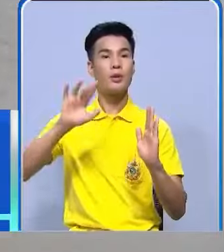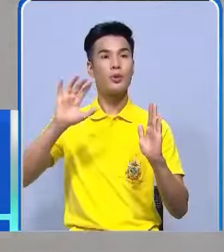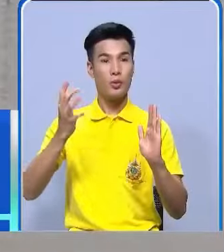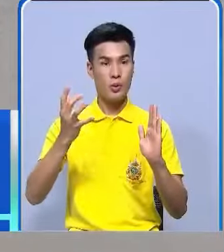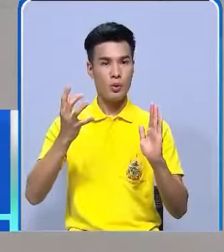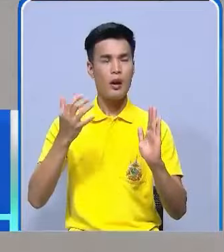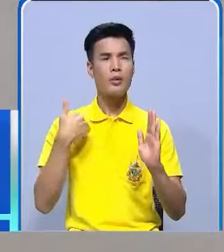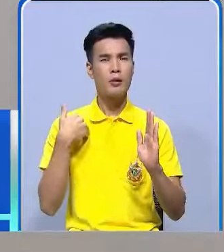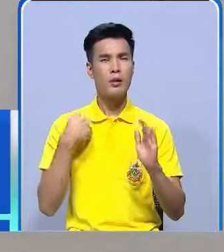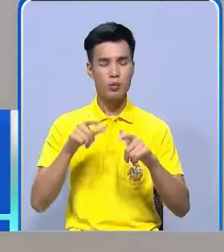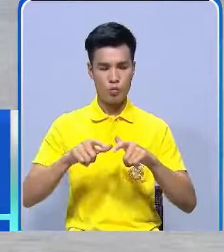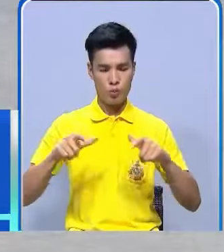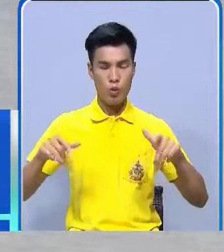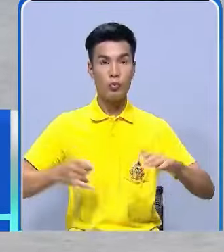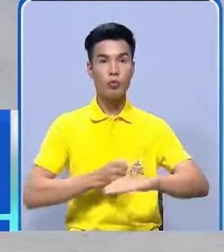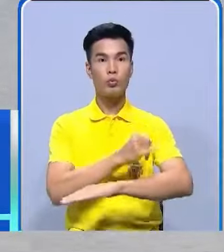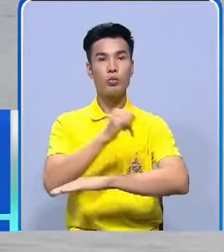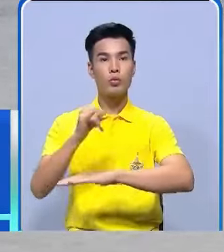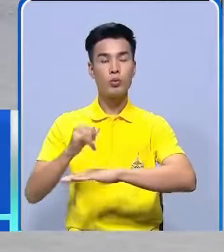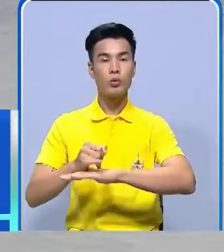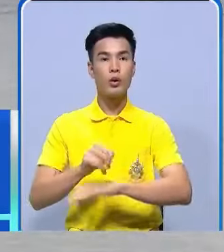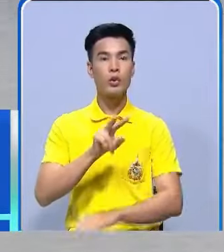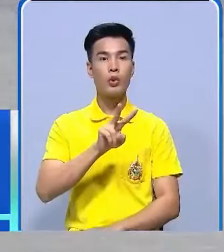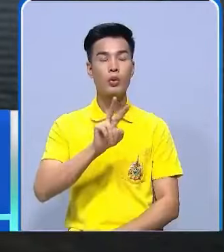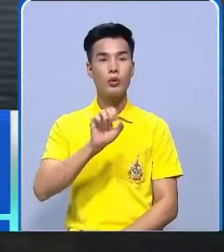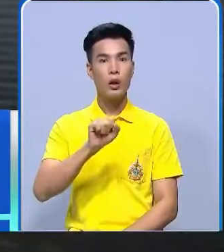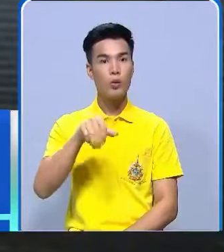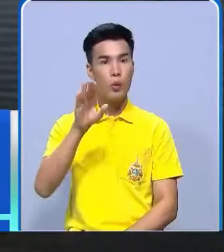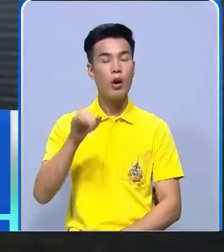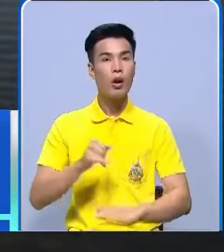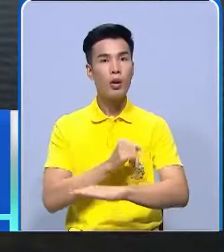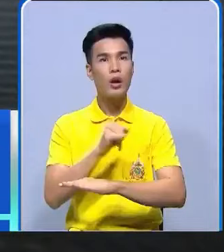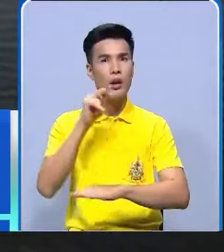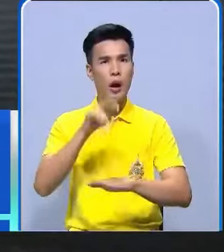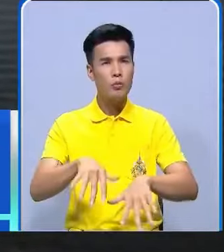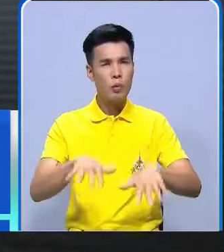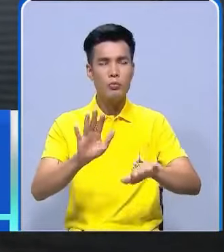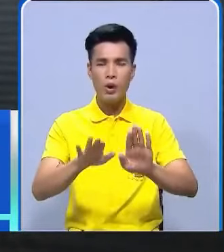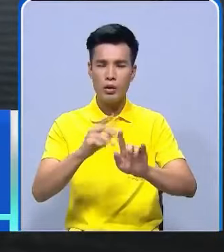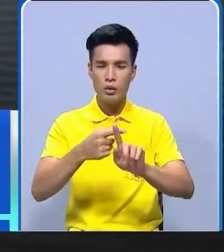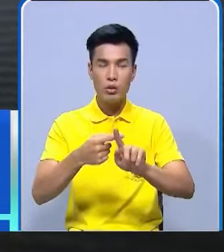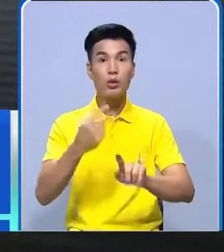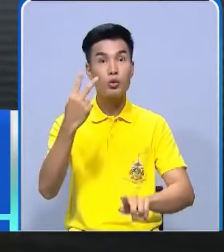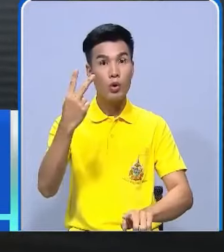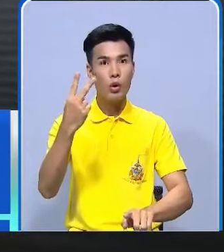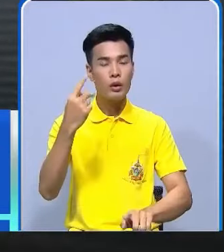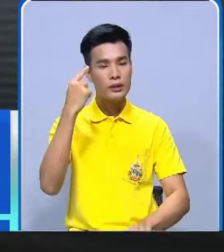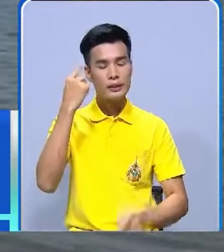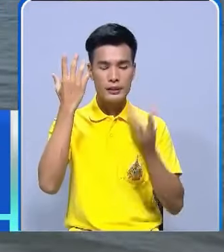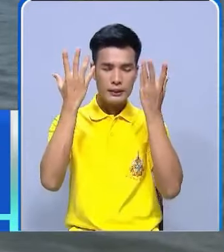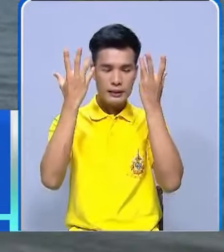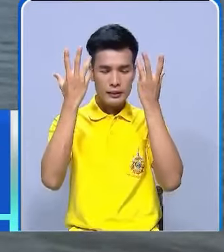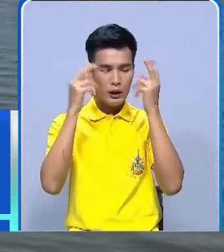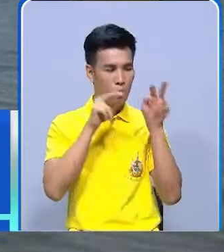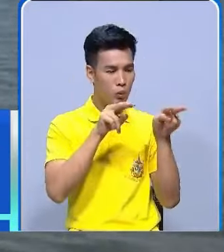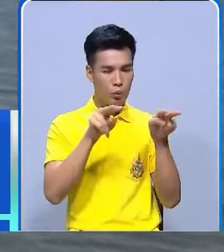ที่กว่า 256,000 ไร่แล้วโดนน้ำท่วมมาเนี่ยร่วม2เดือนแล้วนะชาวบ้านก็เริ่มเครียดหันไปทางไหนมัน